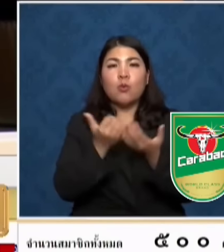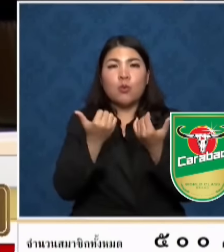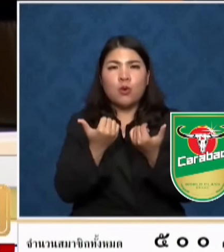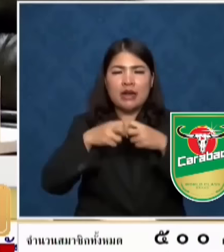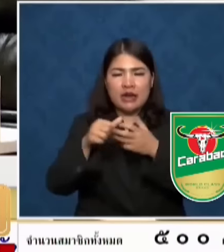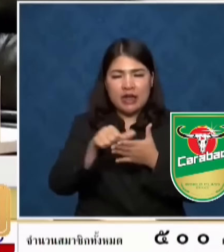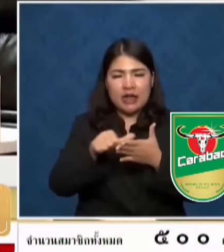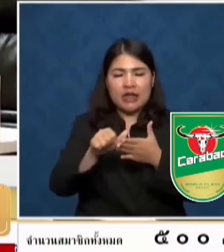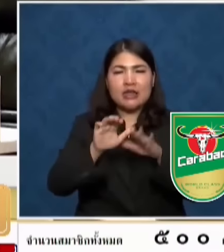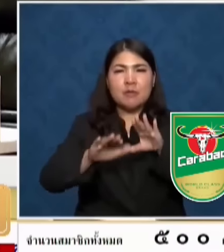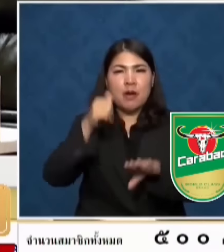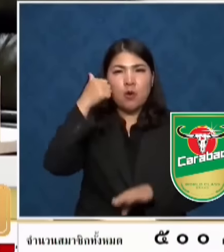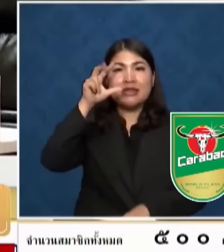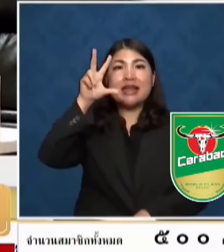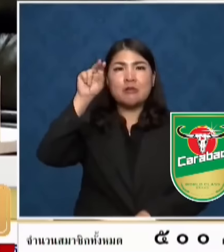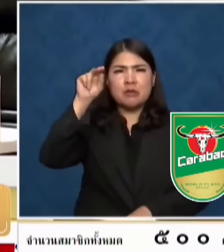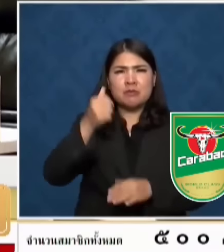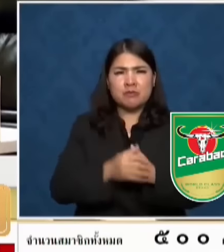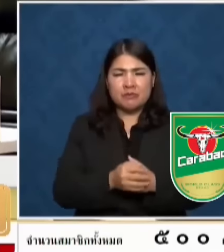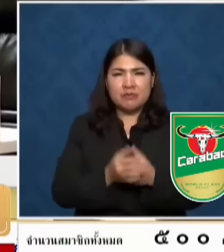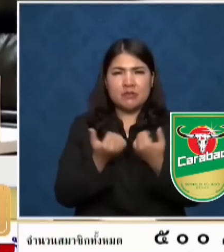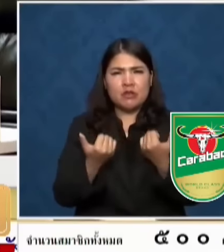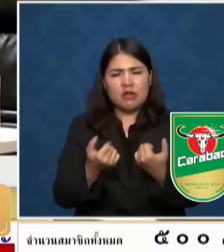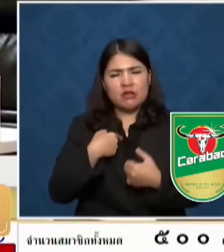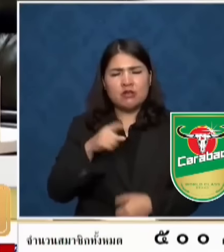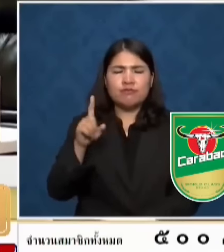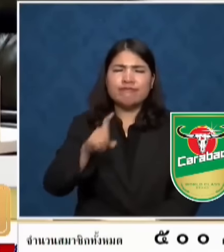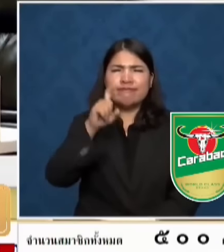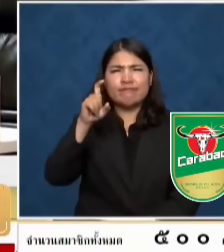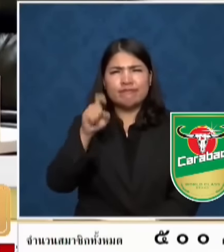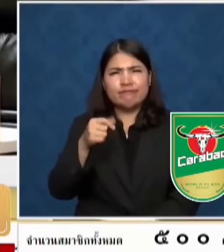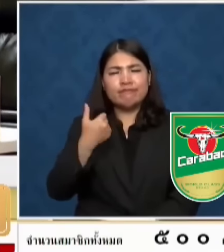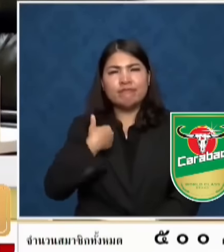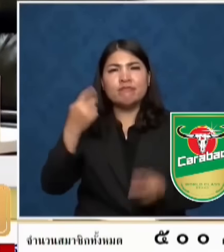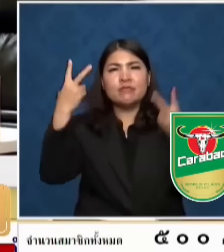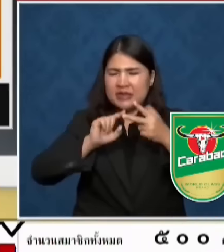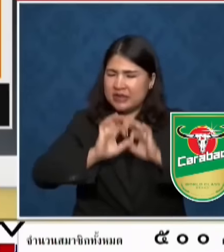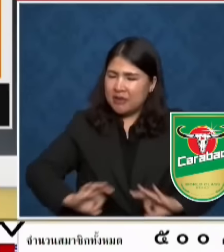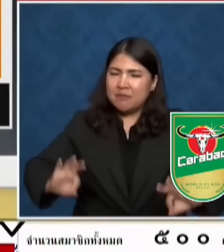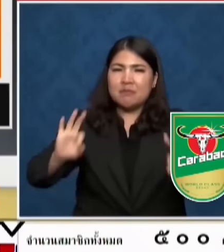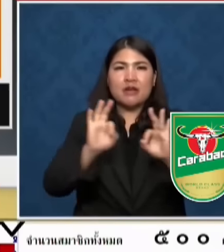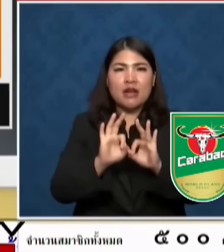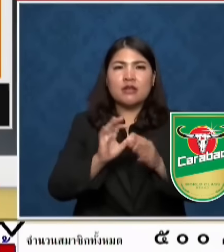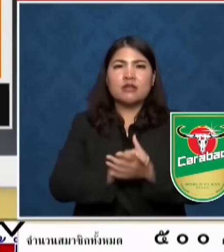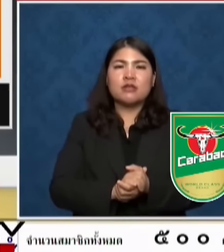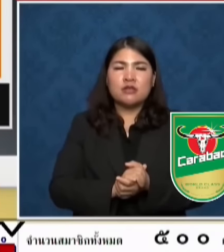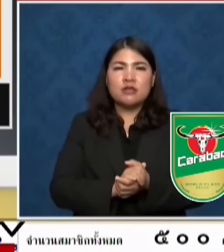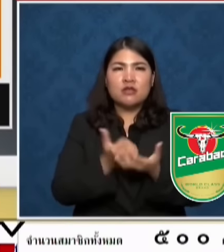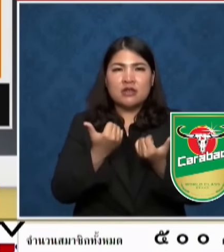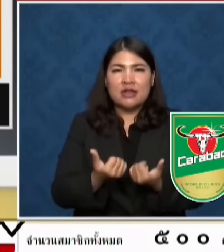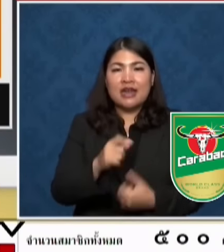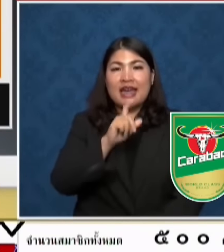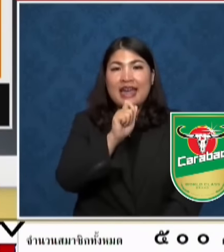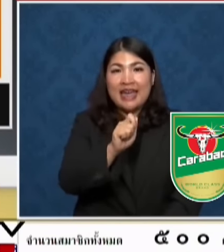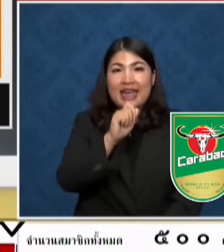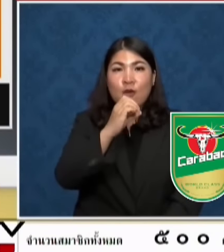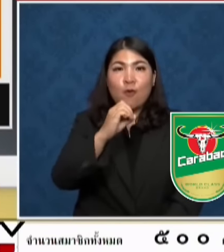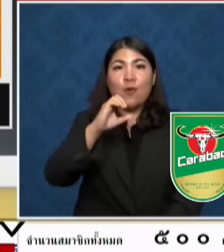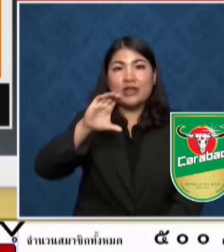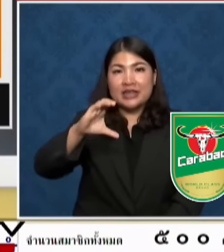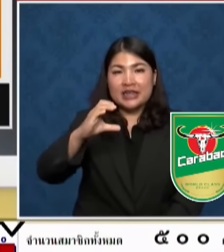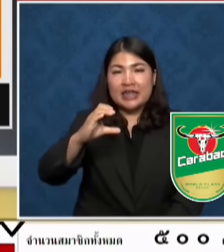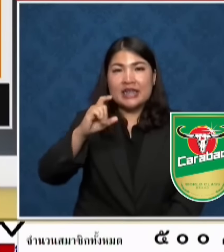พิมพ์มาบอกว่าคุณไอซ์เนี่ยมีเสียง ลองฟังดูแล้วกันนิดนึง อยากฟังเสียงคุณไอซ์นิดนึง ตามที่ AOC